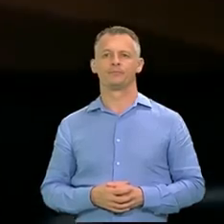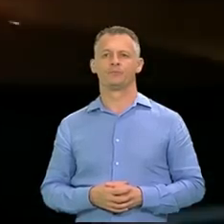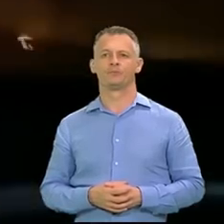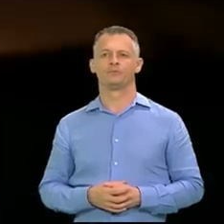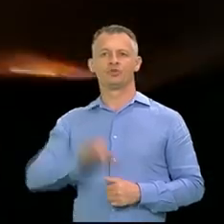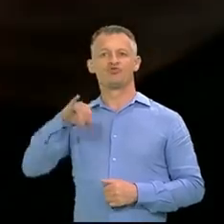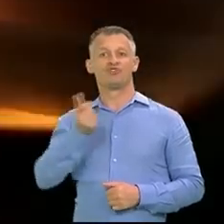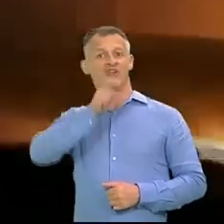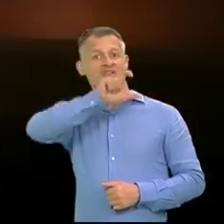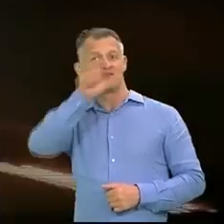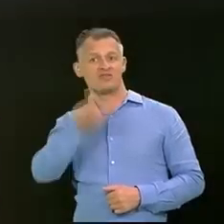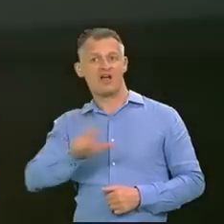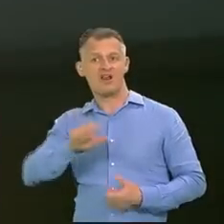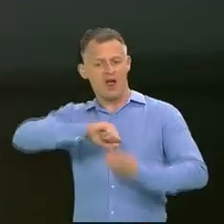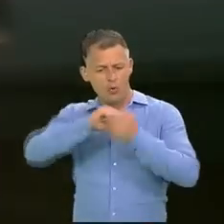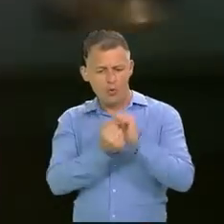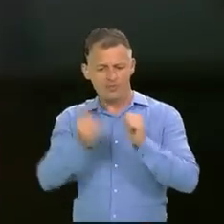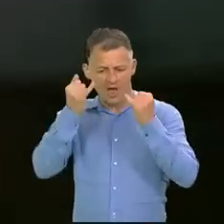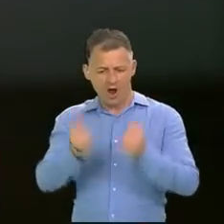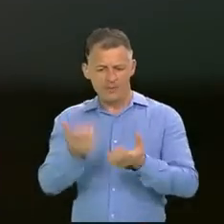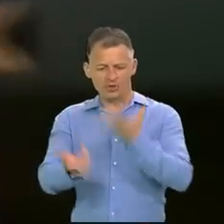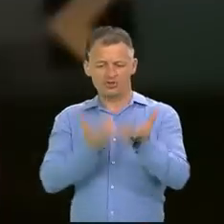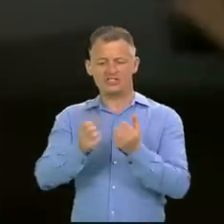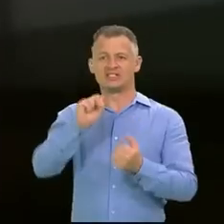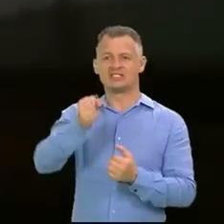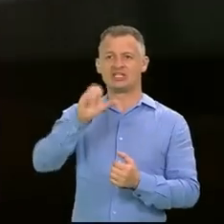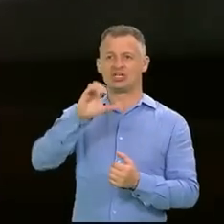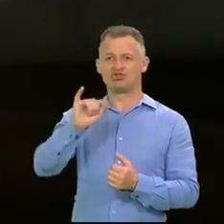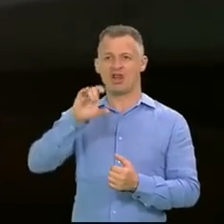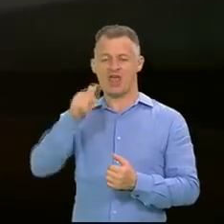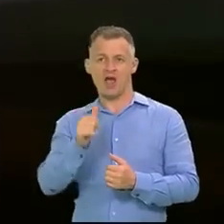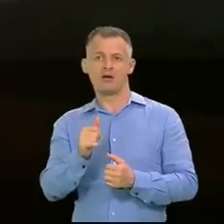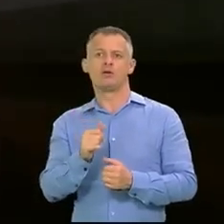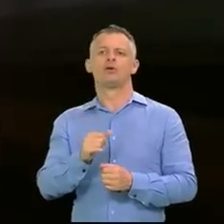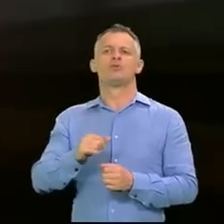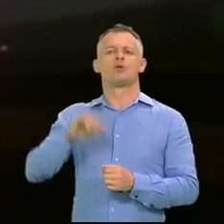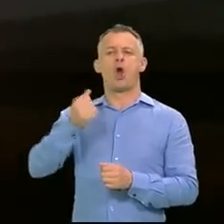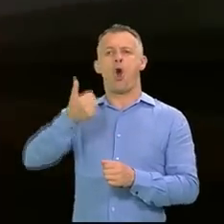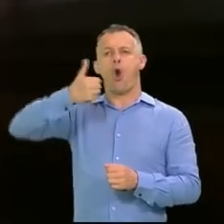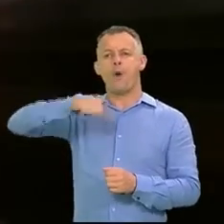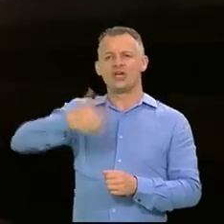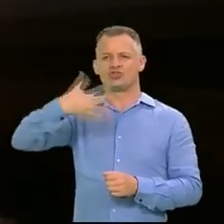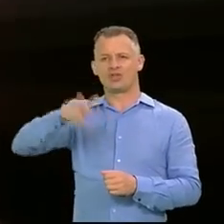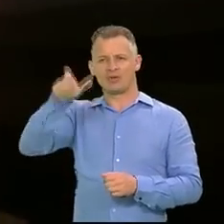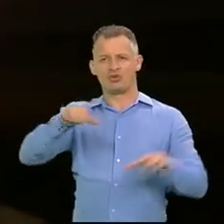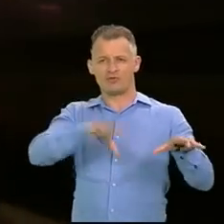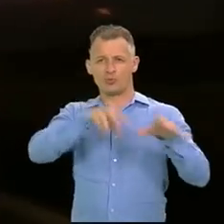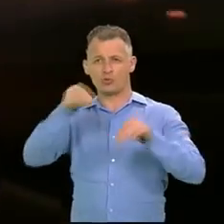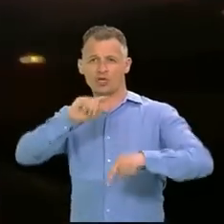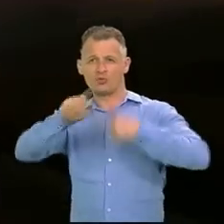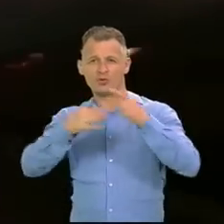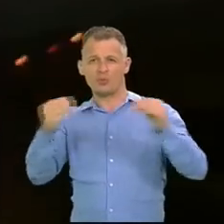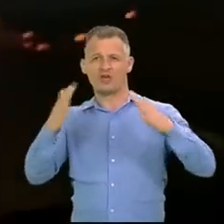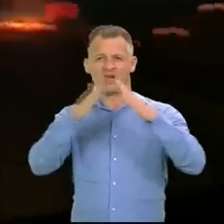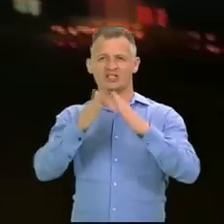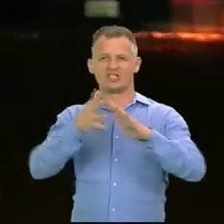Și Italia se luptă acum cu incendiile. În Sicilia, orașul Palermo este înconjurat de flăcări. Peste 1500 de oameni au fost evacuați după ce zeci de case